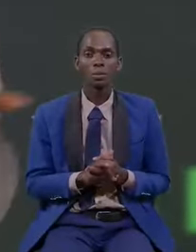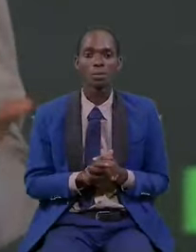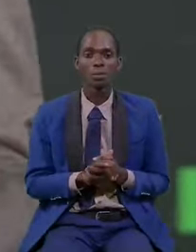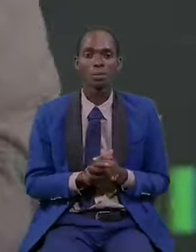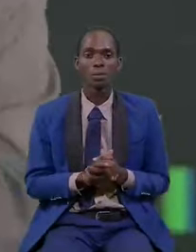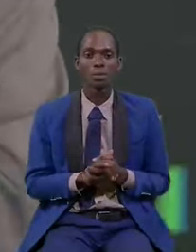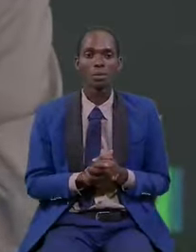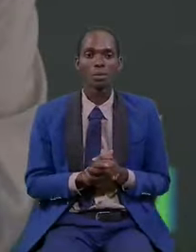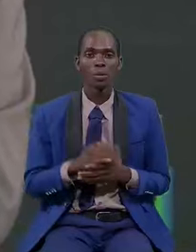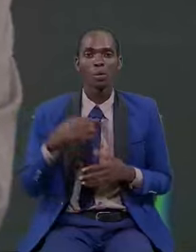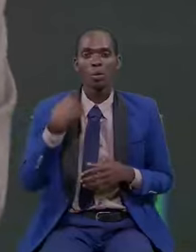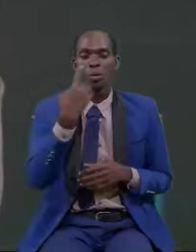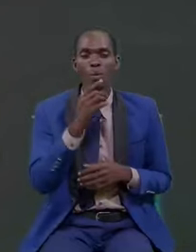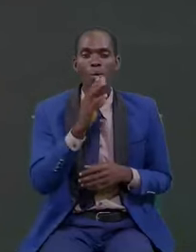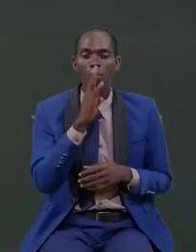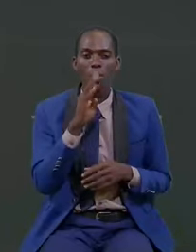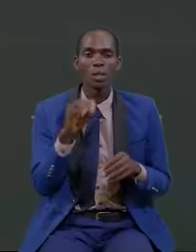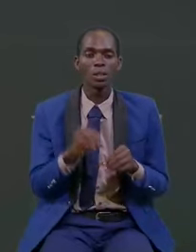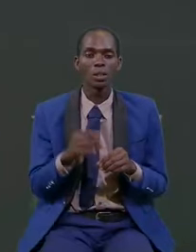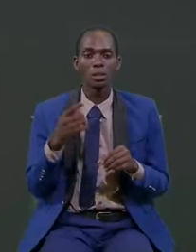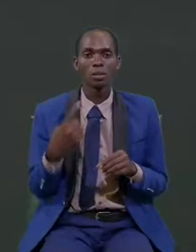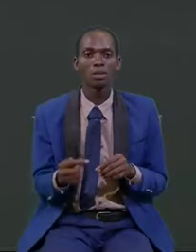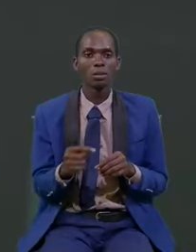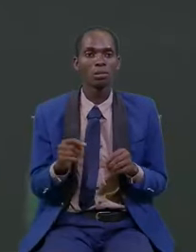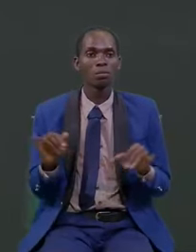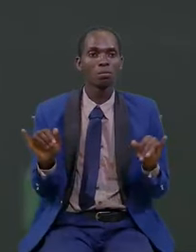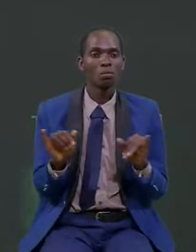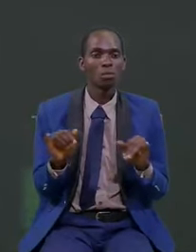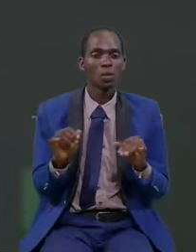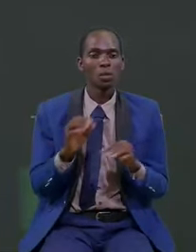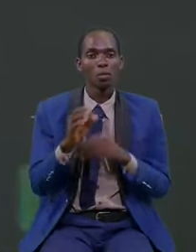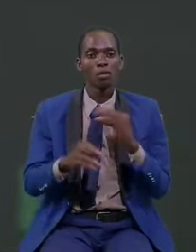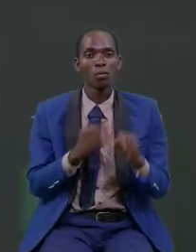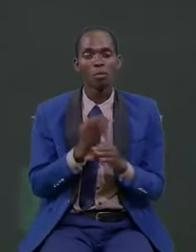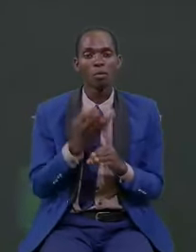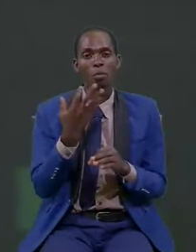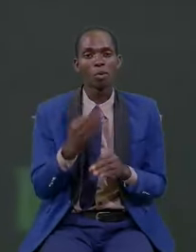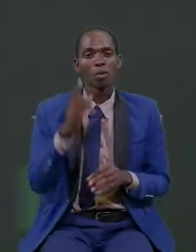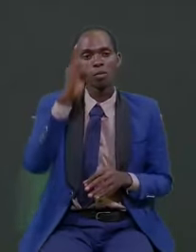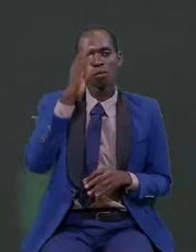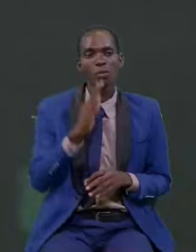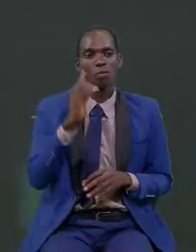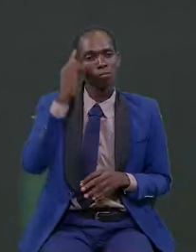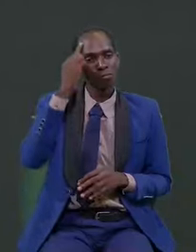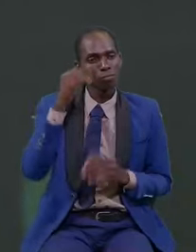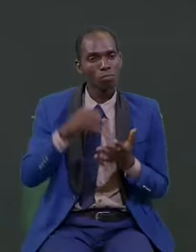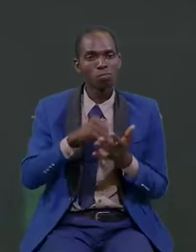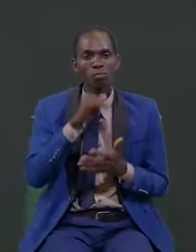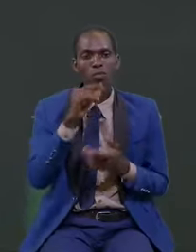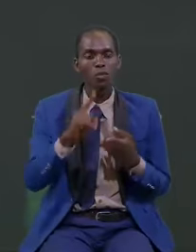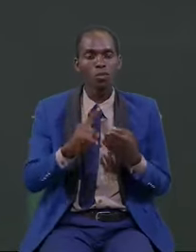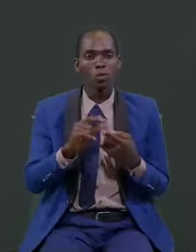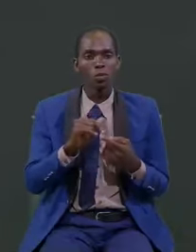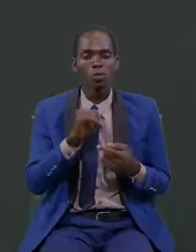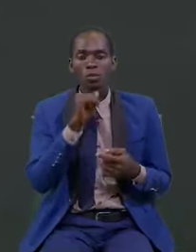Lequel, existant en forme de Dieu, n'a point regardé comme une proie à arracher